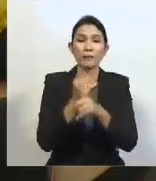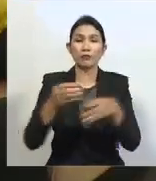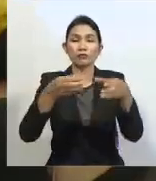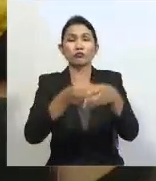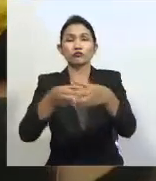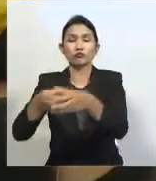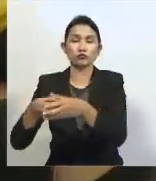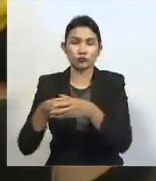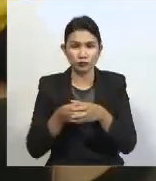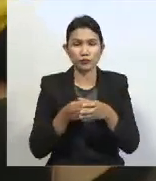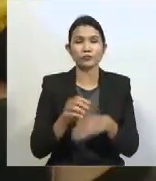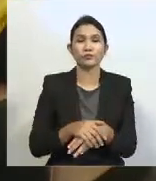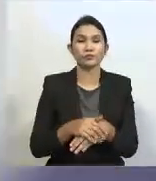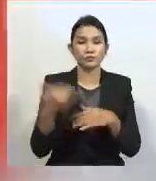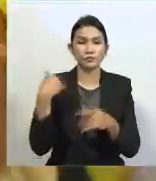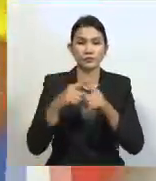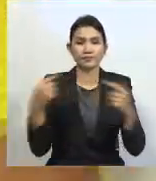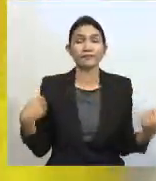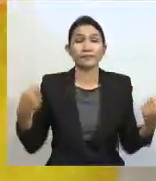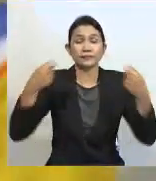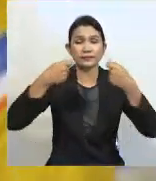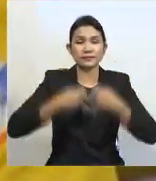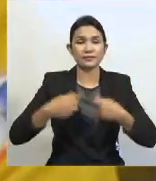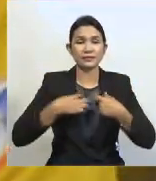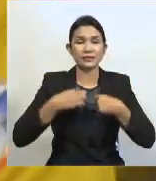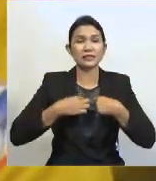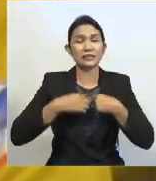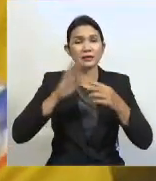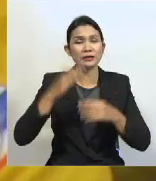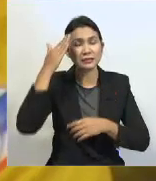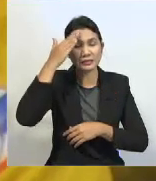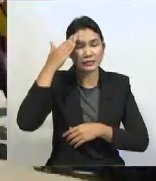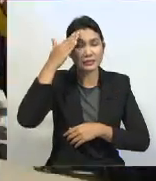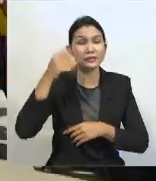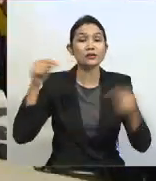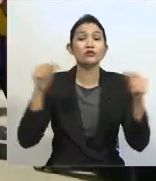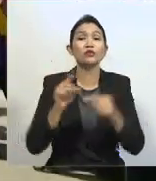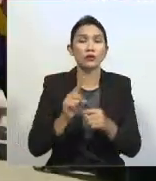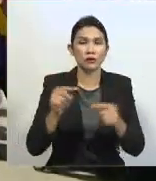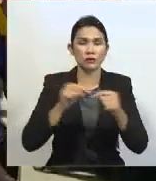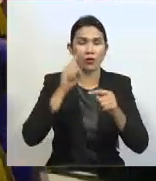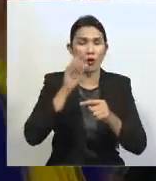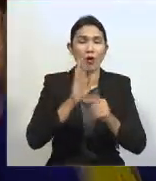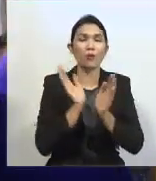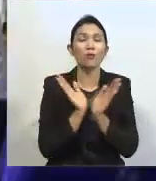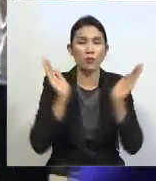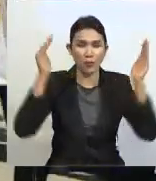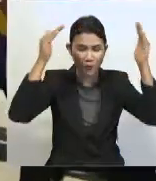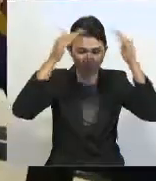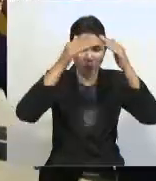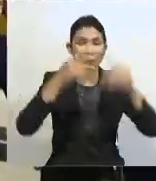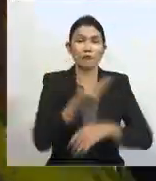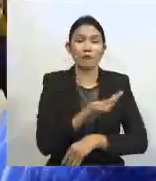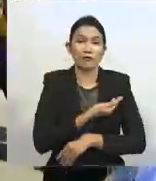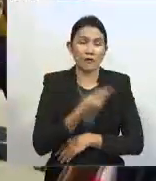สังฆมณฑลค่ะซึ่งก็มีการแต่งกายด้วยเสื้อผ้าที่ทำเป็นที่ระลึกเนื่องในโอกาสที่ป๊อปฟรังซิสเสด็จเยือนประเทศไทยนะ